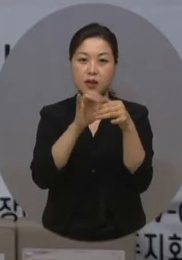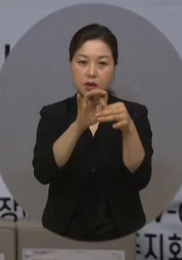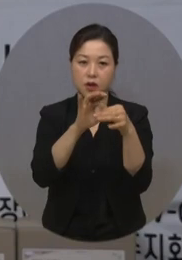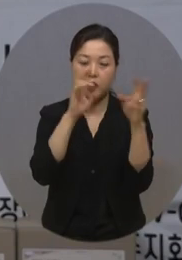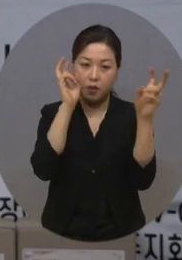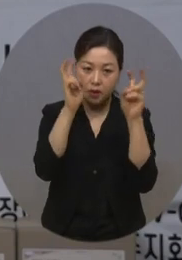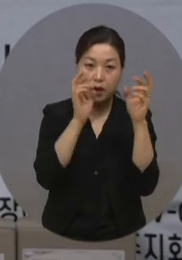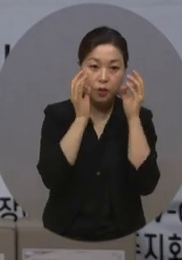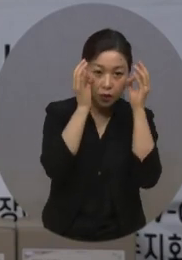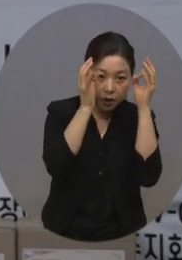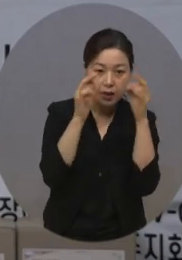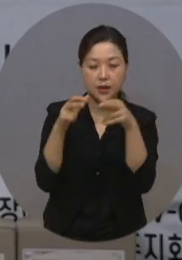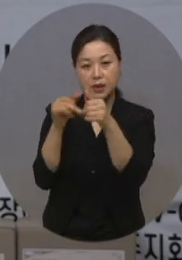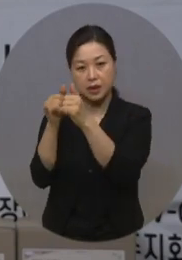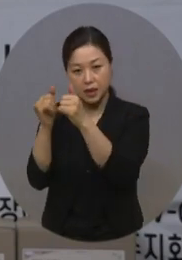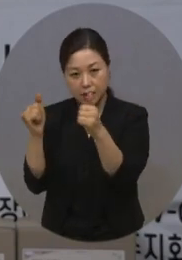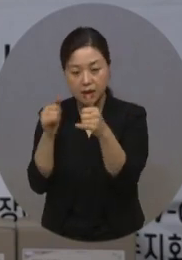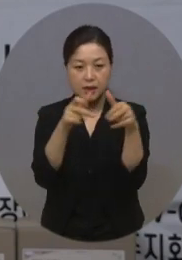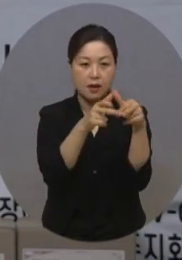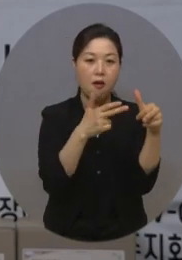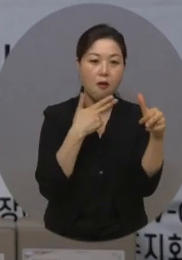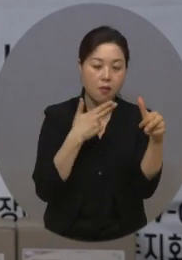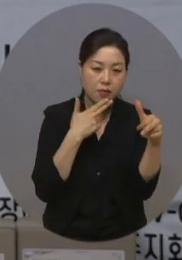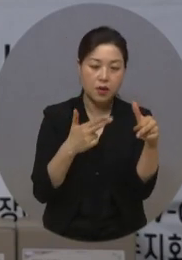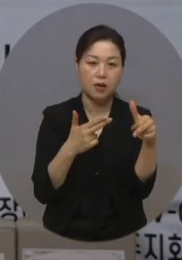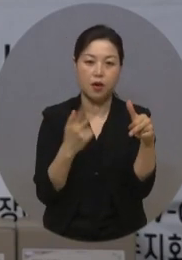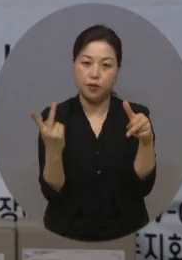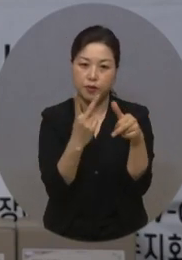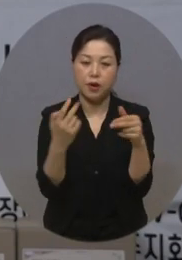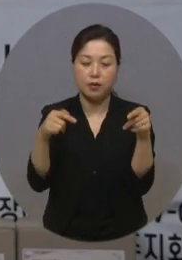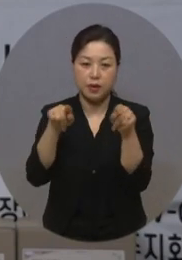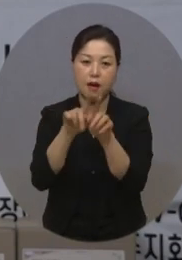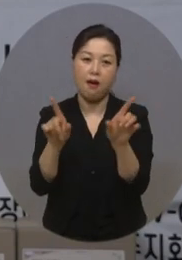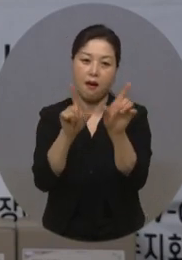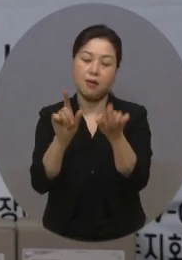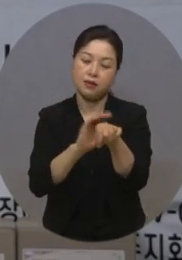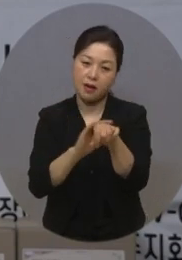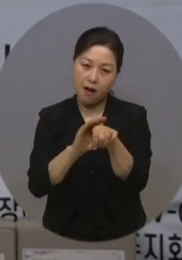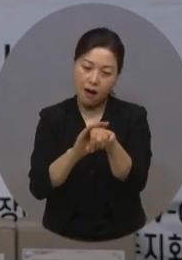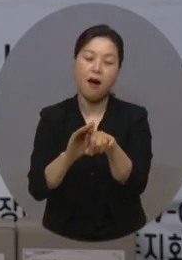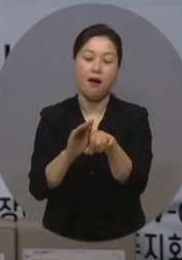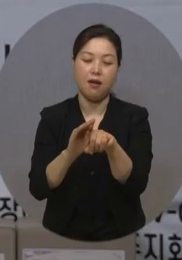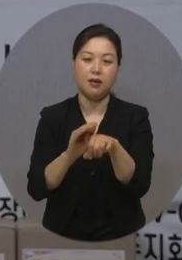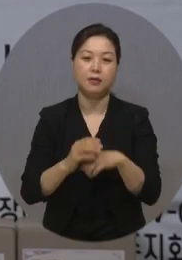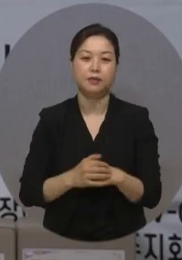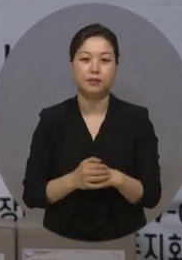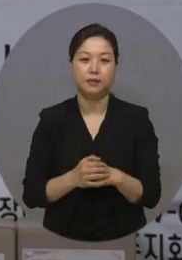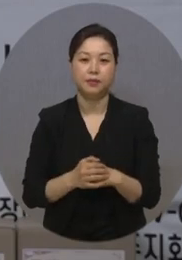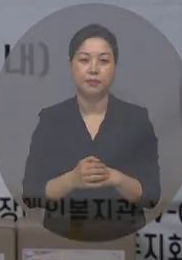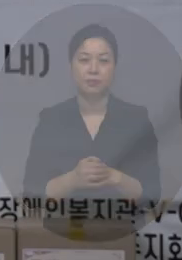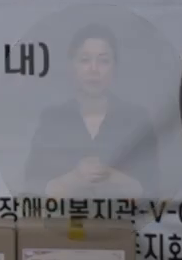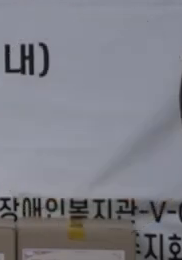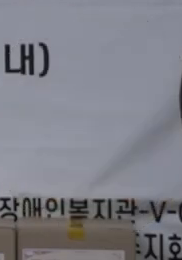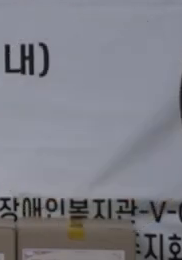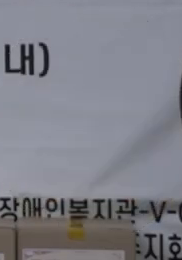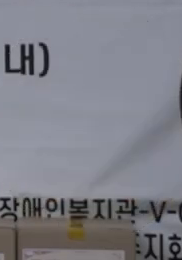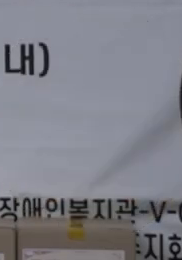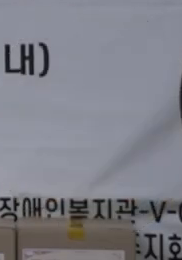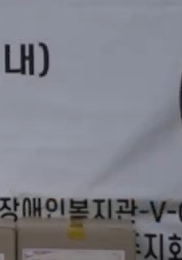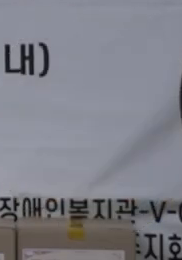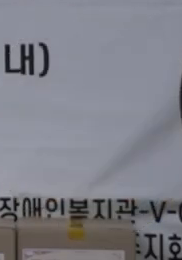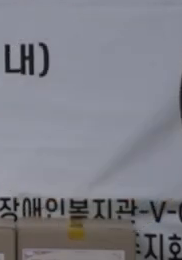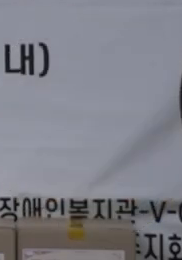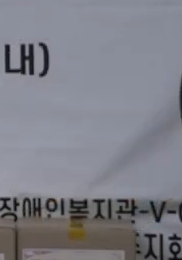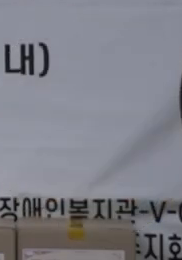인가 비장애인이 더불어 사는 일상을 만들어 내고 있습니다 나눔과 배려 현장에서 odd 경기방송